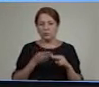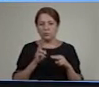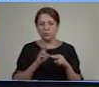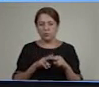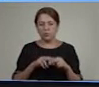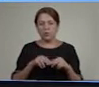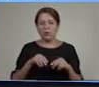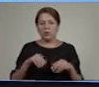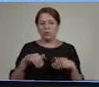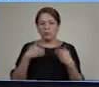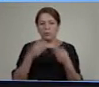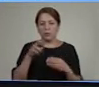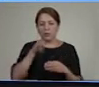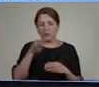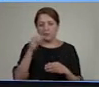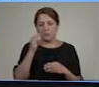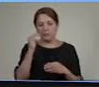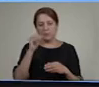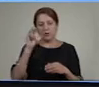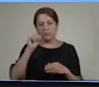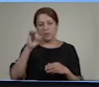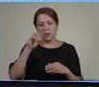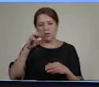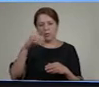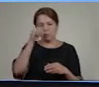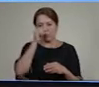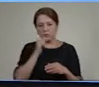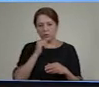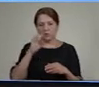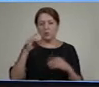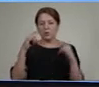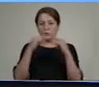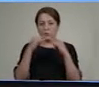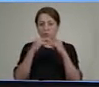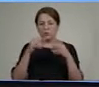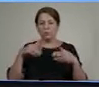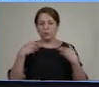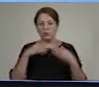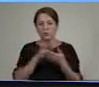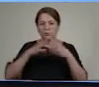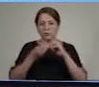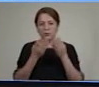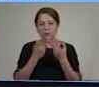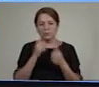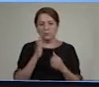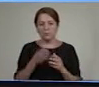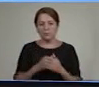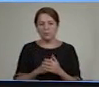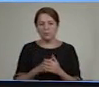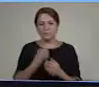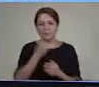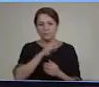bu yanvar, fevral, mart oyidagi stolning daromadlarini yig'indisini hisoblaymiz. Demak,